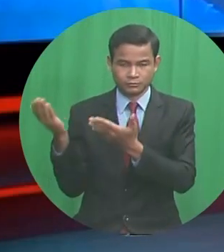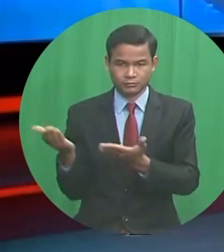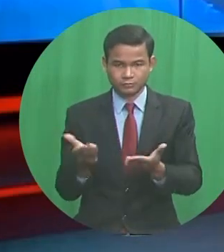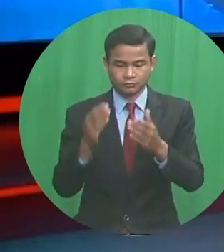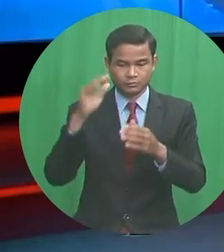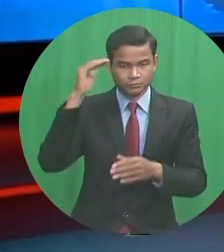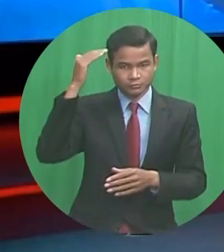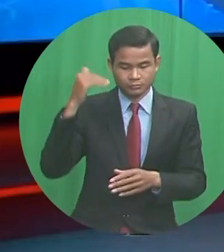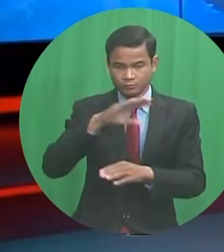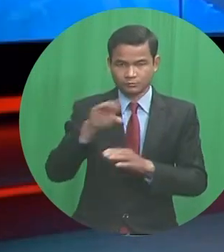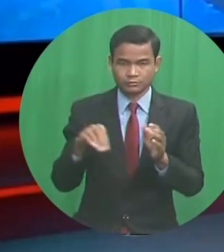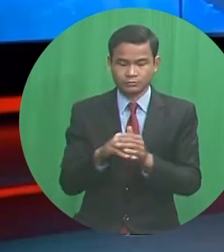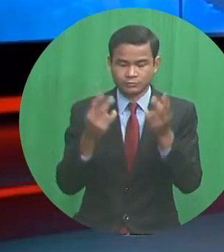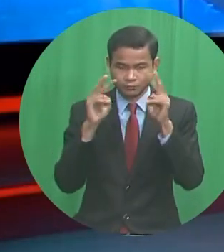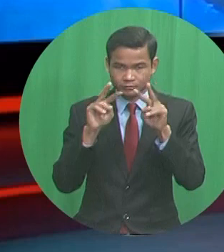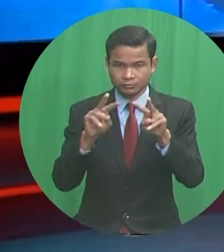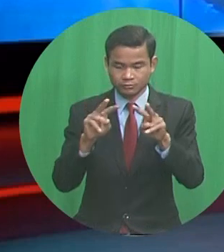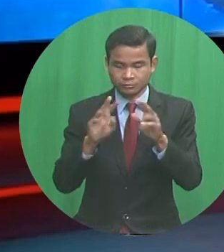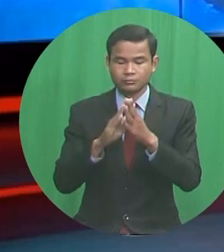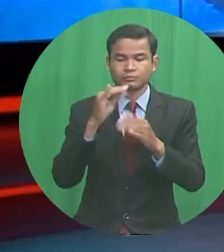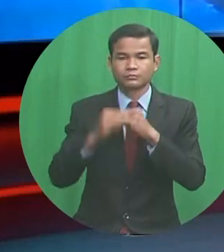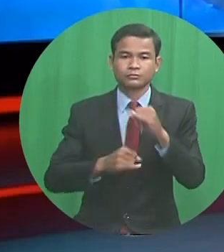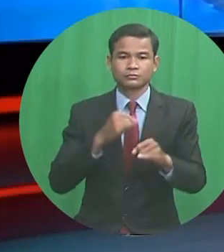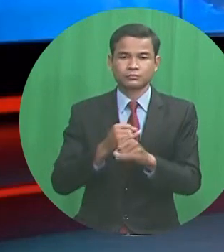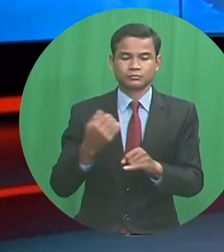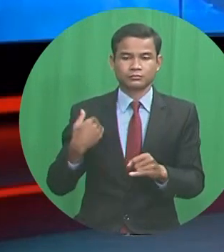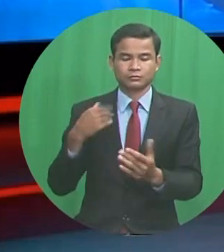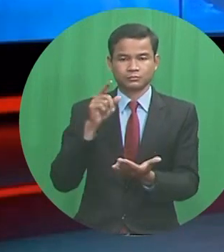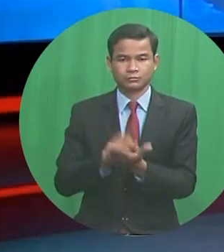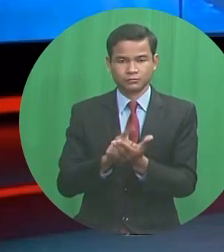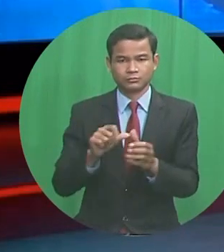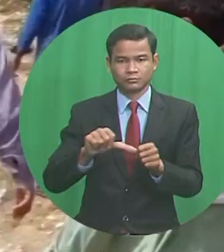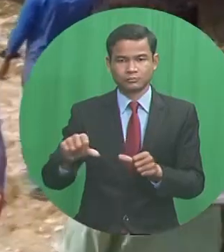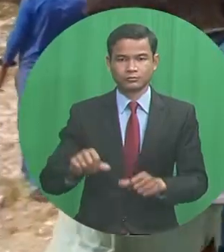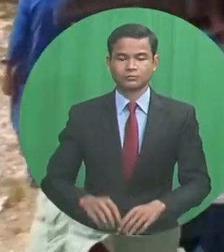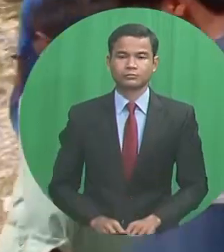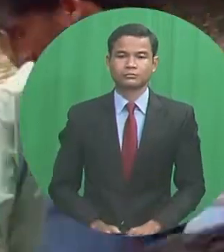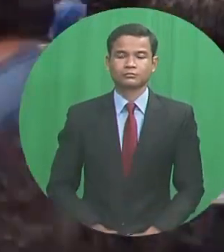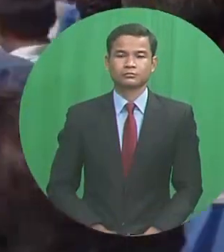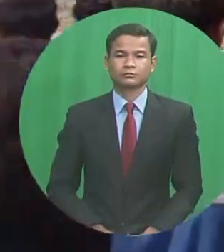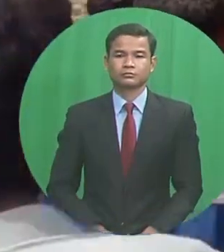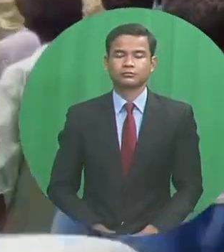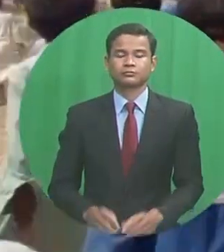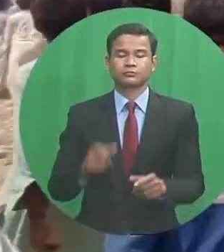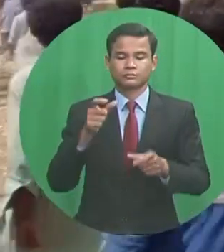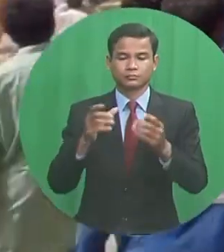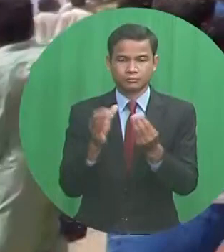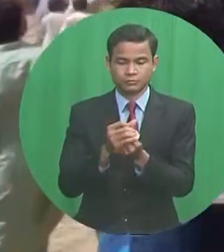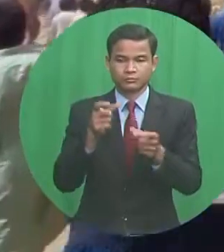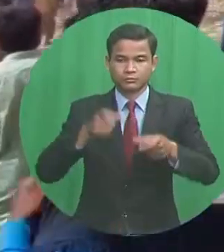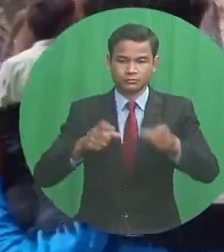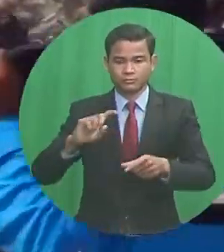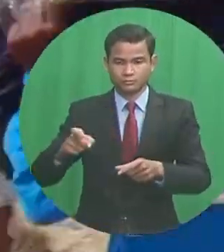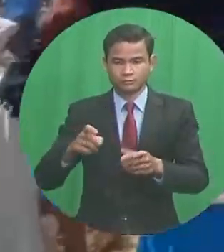រទស្សនិកជនតាមដានទស្សនាព័ត៌មានអន្តរជាតិដែលមានមេតិការសំខាន់សំខាន់ដូចតទៅចំនួនមនុស្សស្លាប់ក្នុងហេតុការណ៍រ